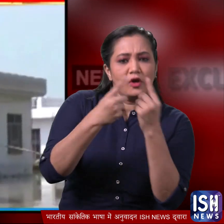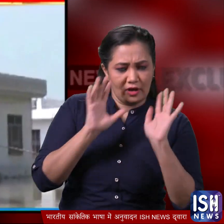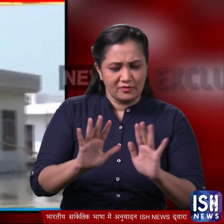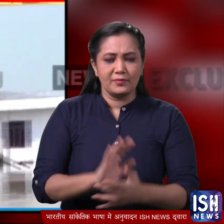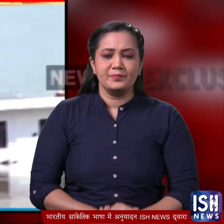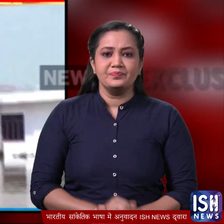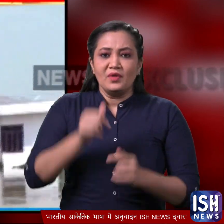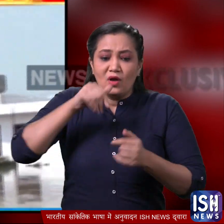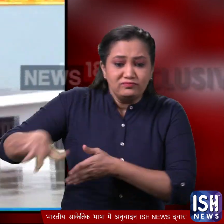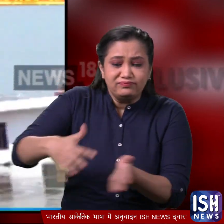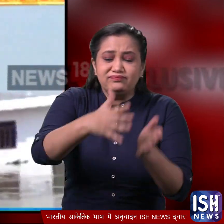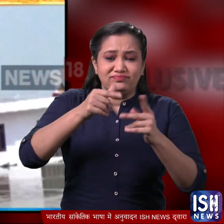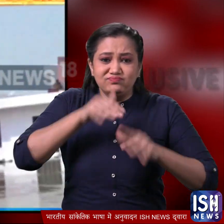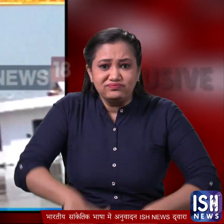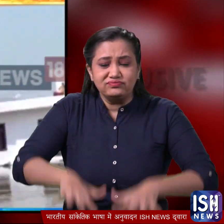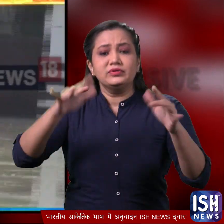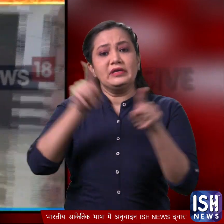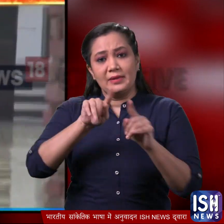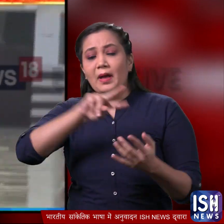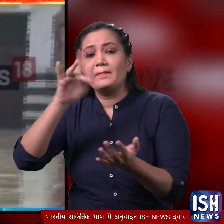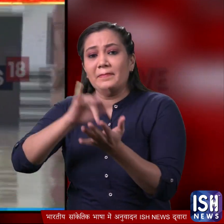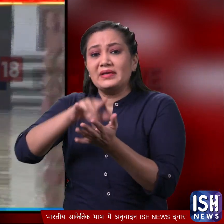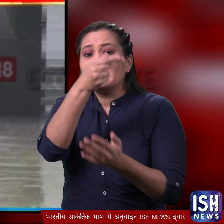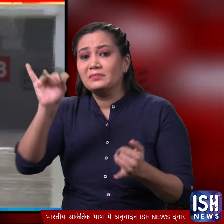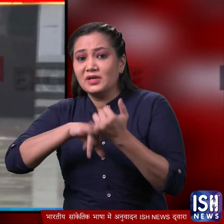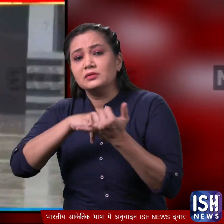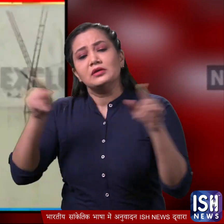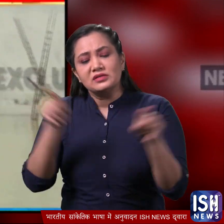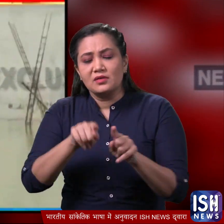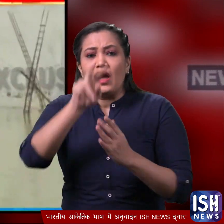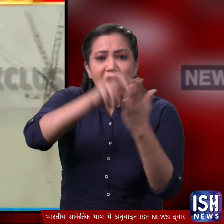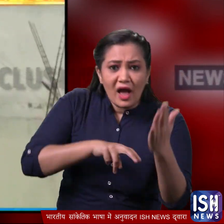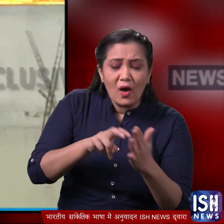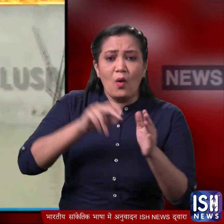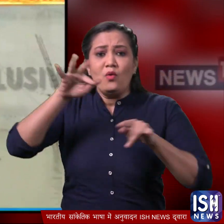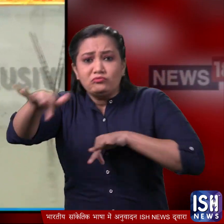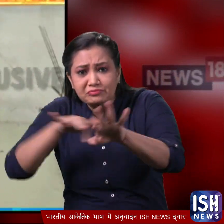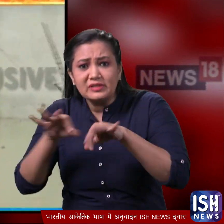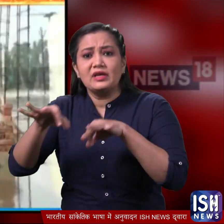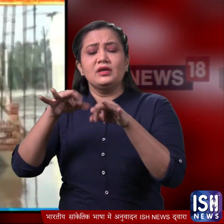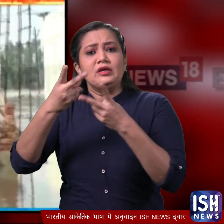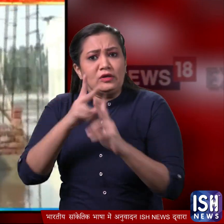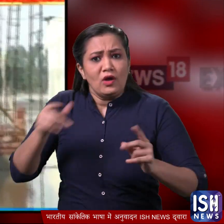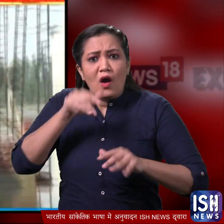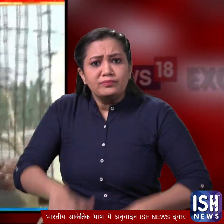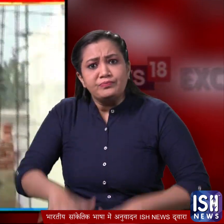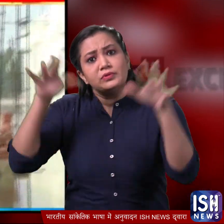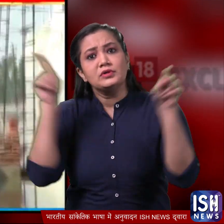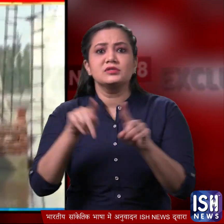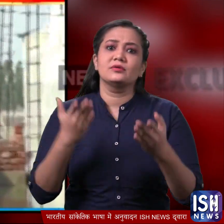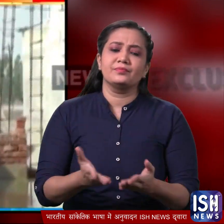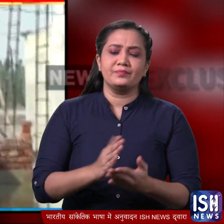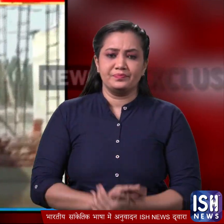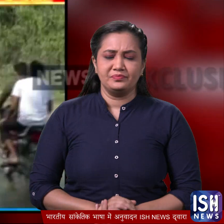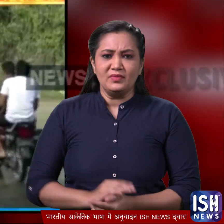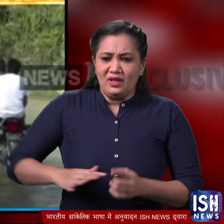हैं। नदियों में उफान से तबाही की ऐसी तस्वीरें शाहजहांपुर में भी देखने को मिली। वहां गांव तो गांव, शहरी इलाके भी इस आफत से